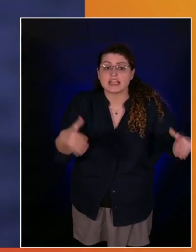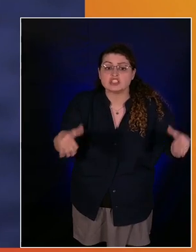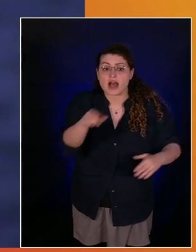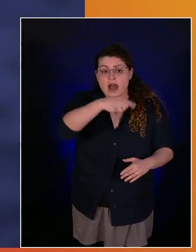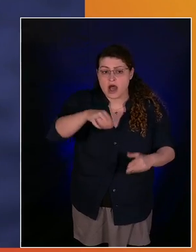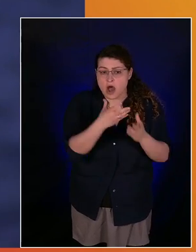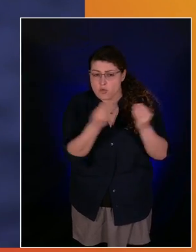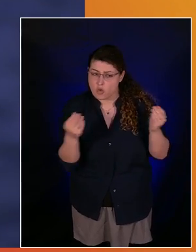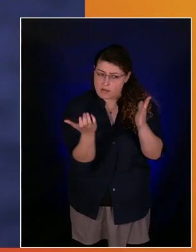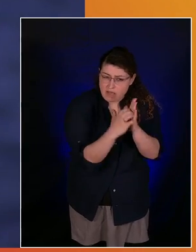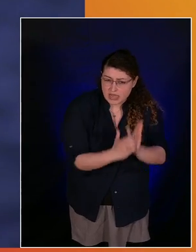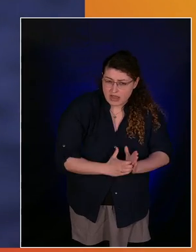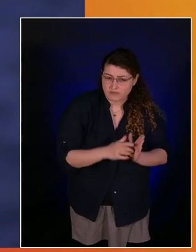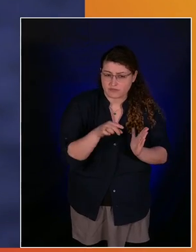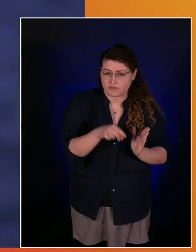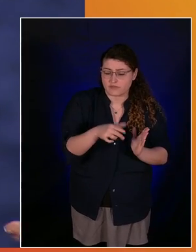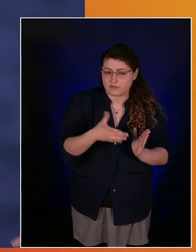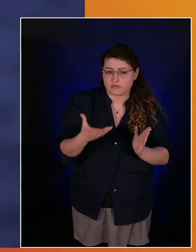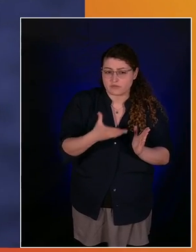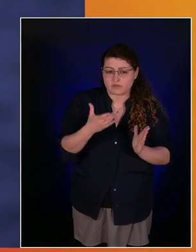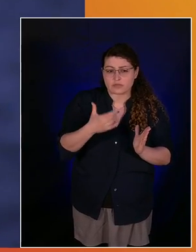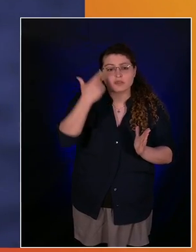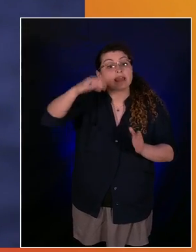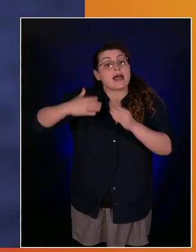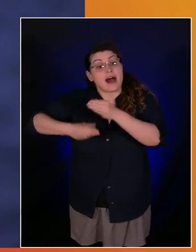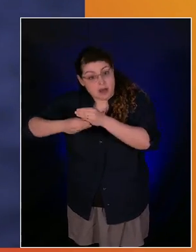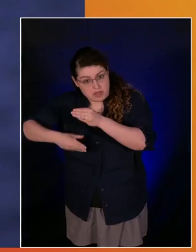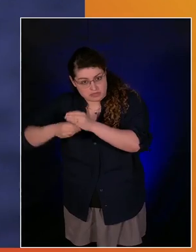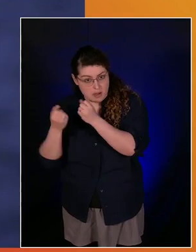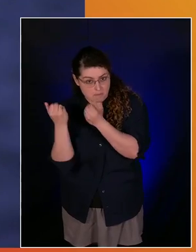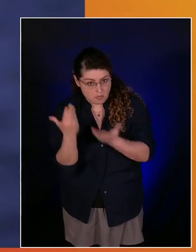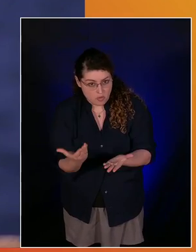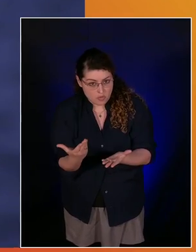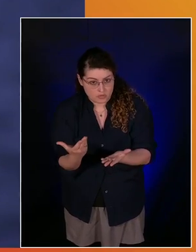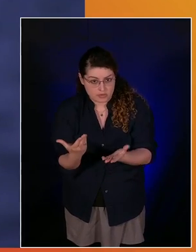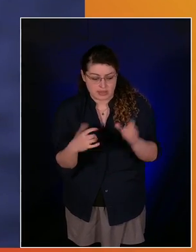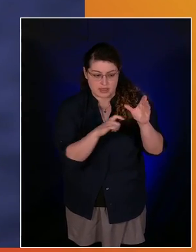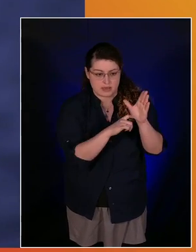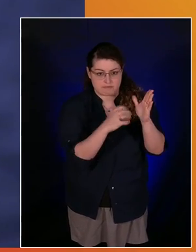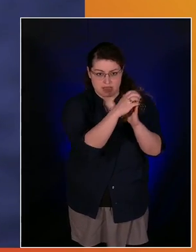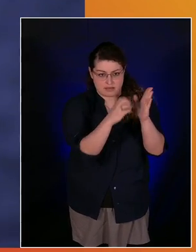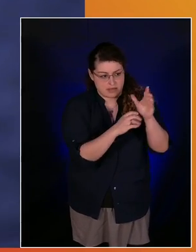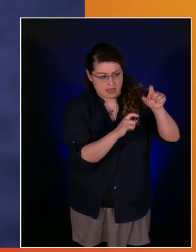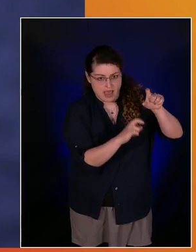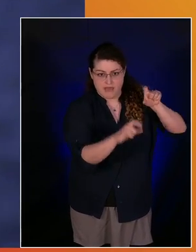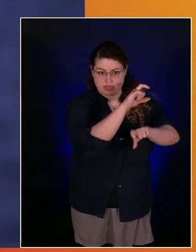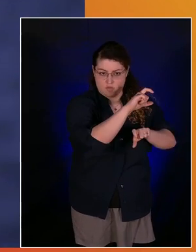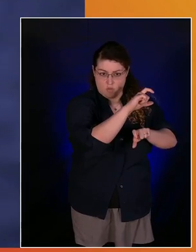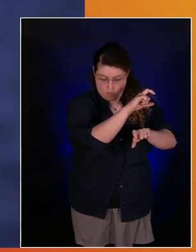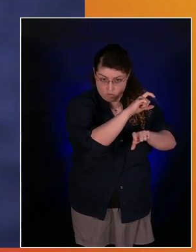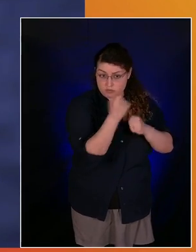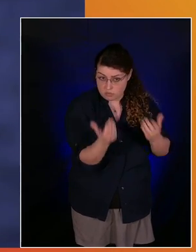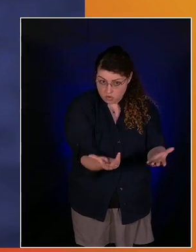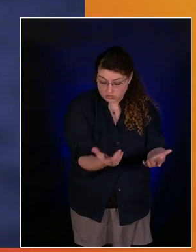de paragraphes des amendements ont proposé des inversions de paragraphe certains amendements